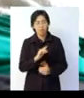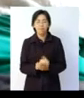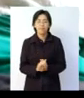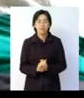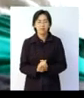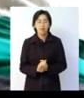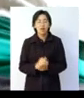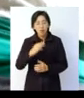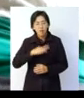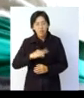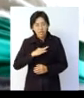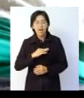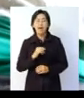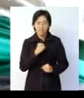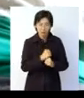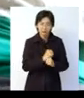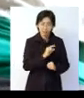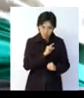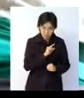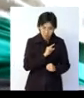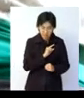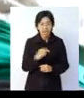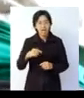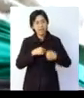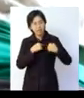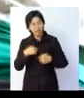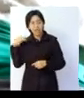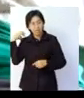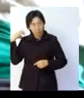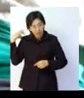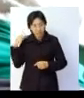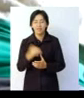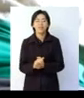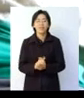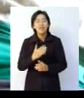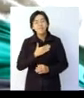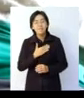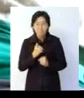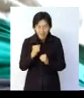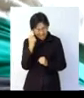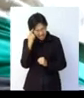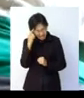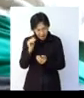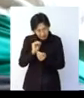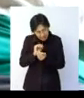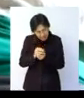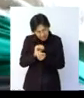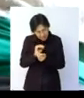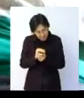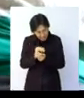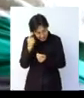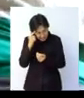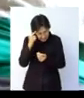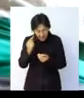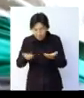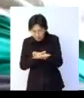ก็อีกความรู้สึกหนึ่งก็เหมือนกับเป็นจิตอาสาด้วยความมีความก็พยายามจะบางอย่างพยายามจะ